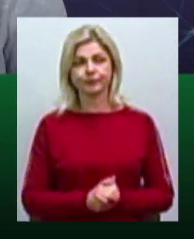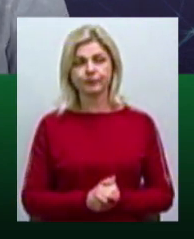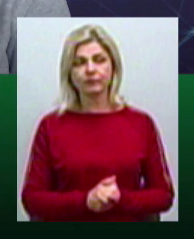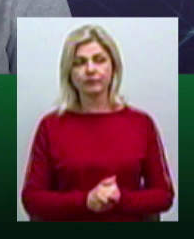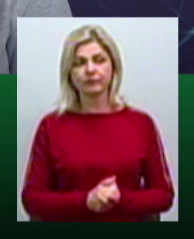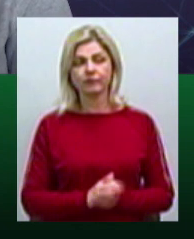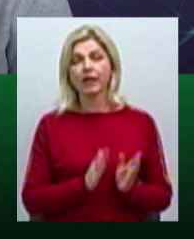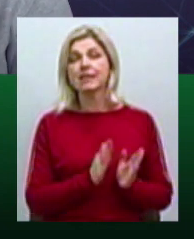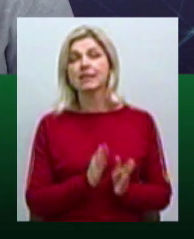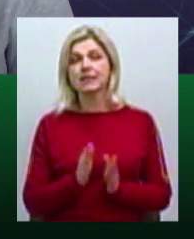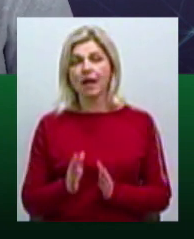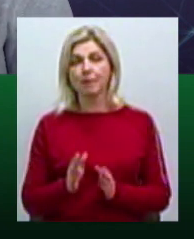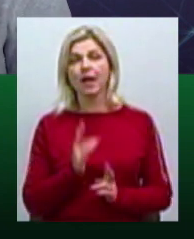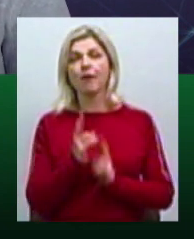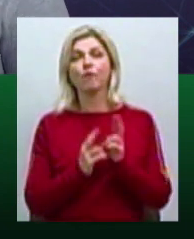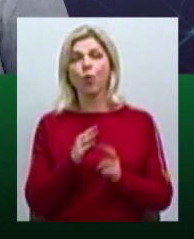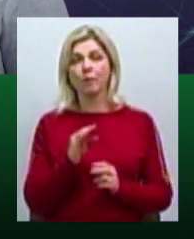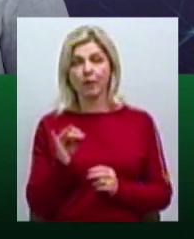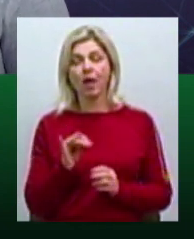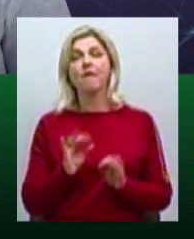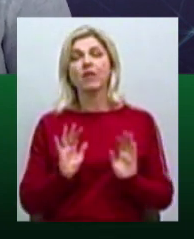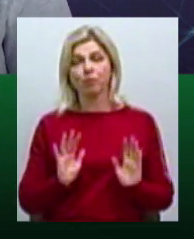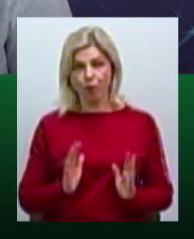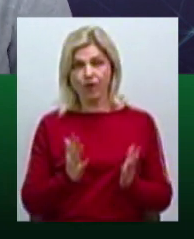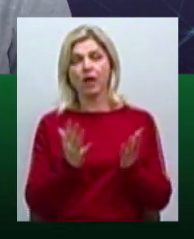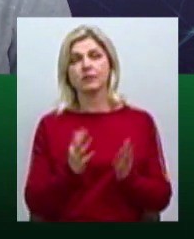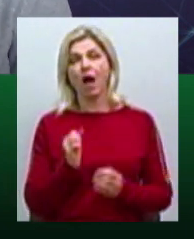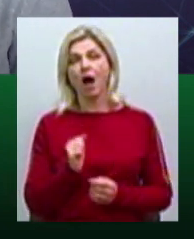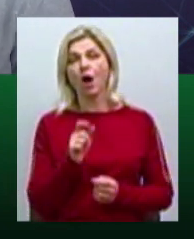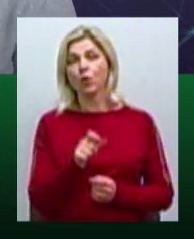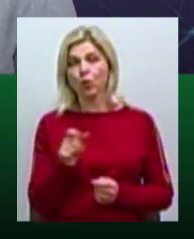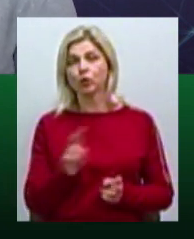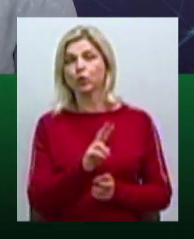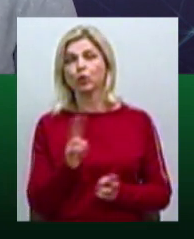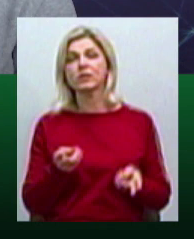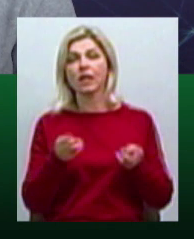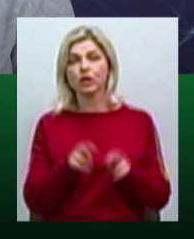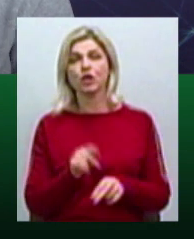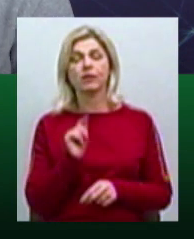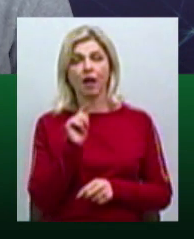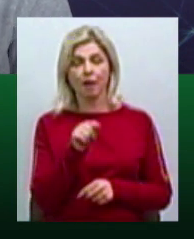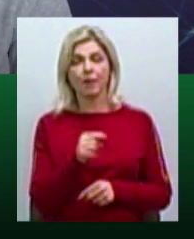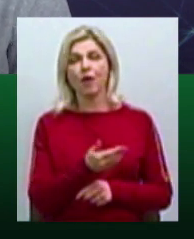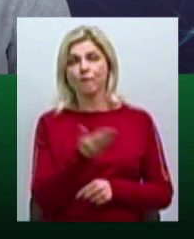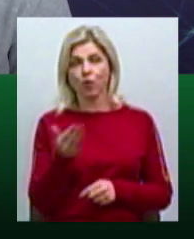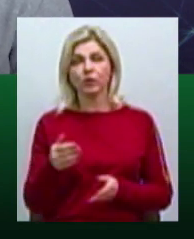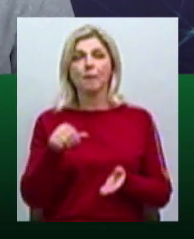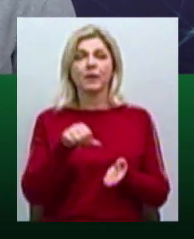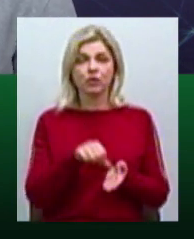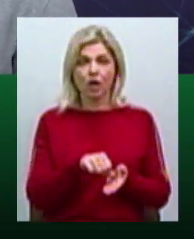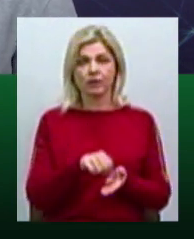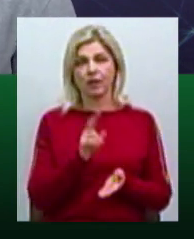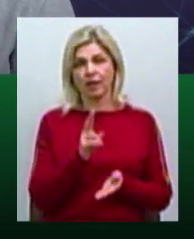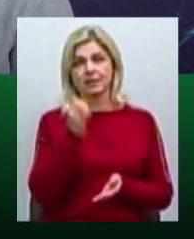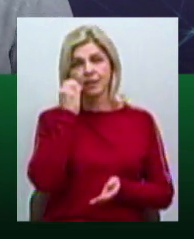ну, сама система, реформа, вона відбулася, але люди, які залишилися там, вони причетні до